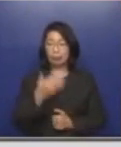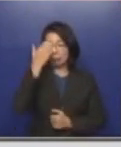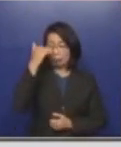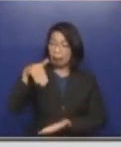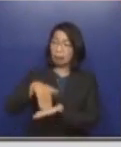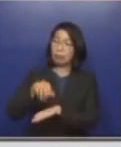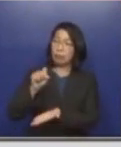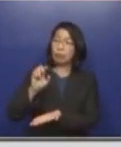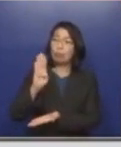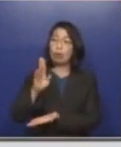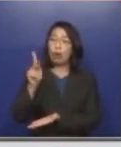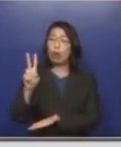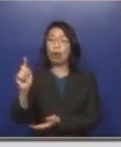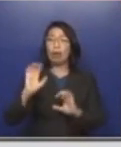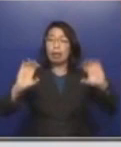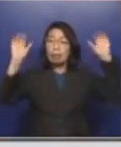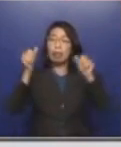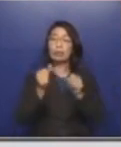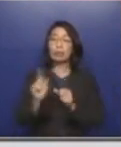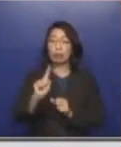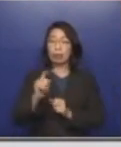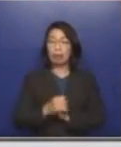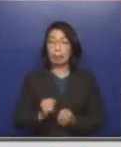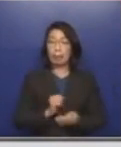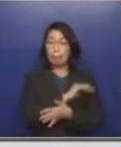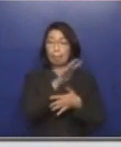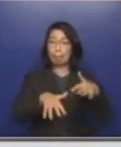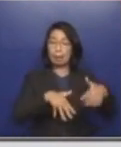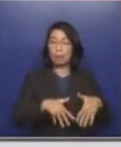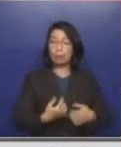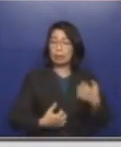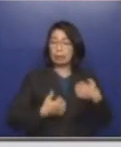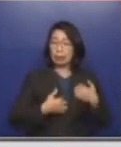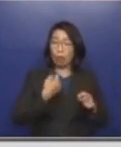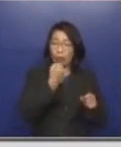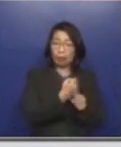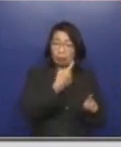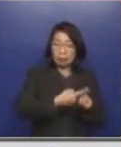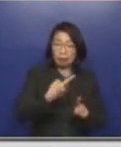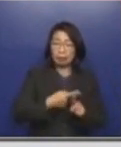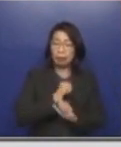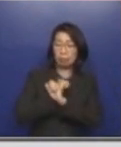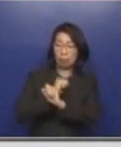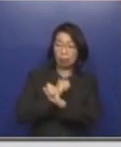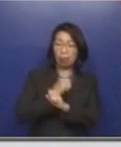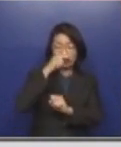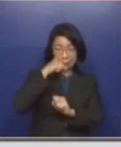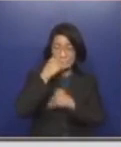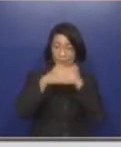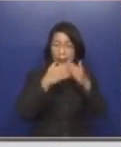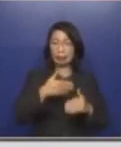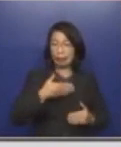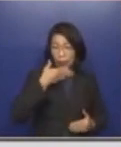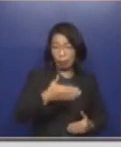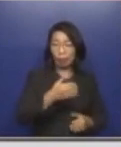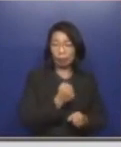ยู่ที่ไหนรัฐบาลอยู่ไหนประชาชนเดือดร้อนทำงานมาเป็นเดือนๆช่วยกันป้องกันเพื่อให้ประเทศไทยเดินต่อได้เ